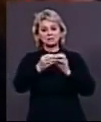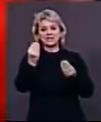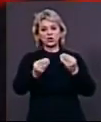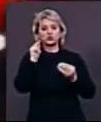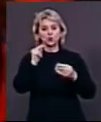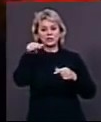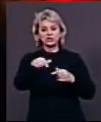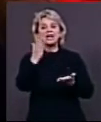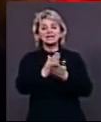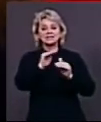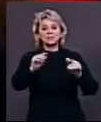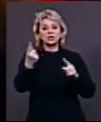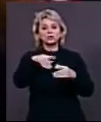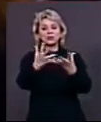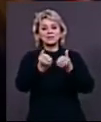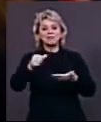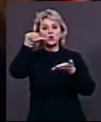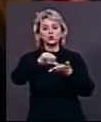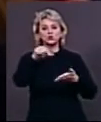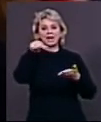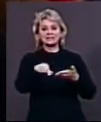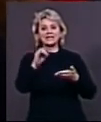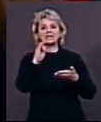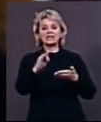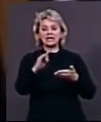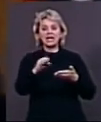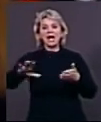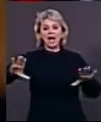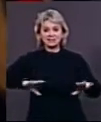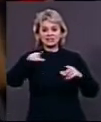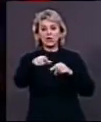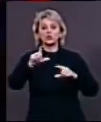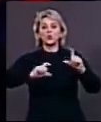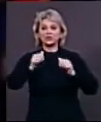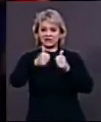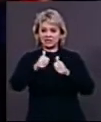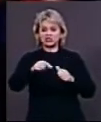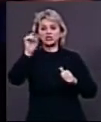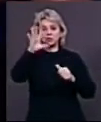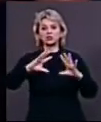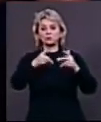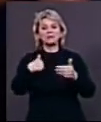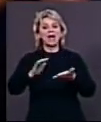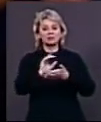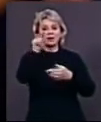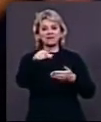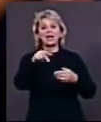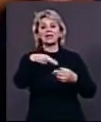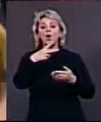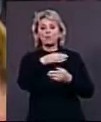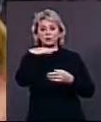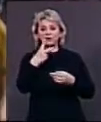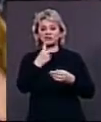Сочи. Есть ребята, которые принимали участие и в Казани на универсиаде, и на чемпионате мира мы отправляли по водным видам